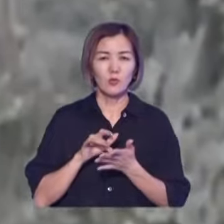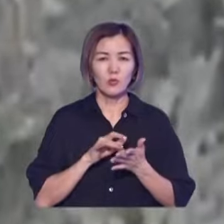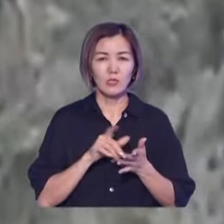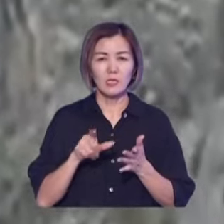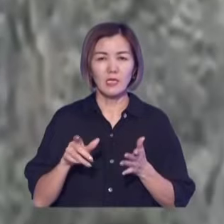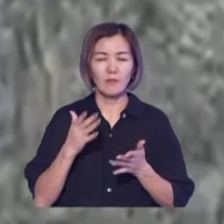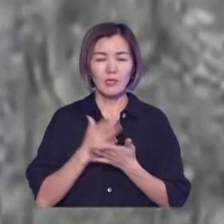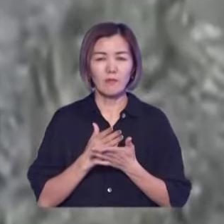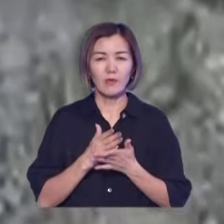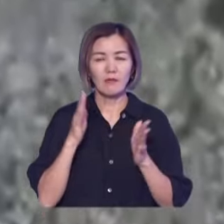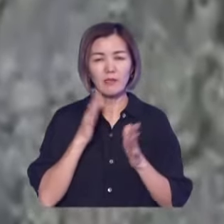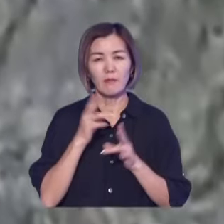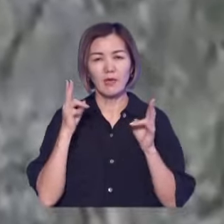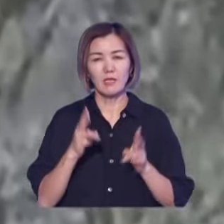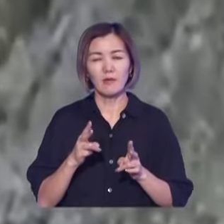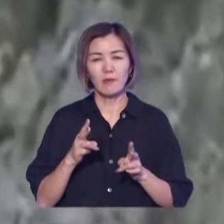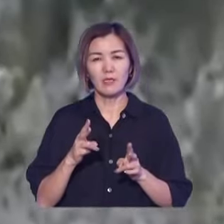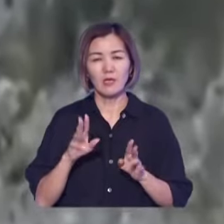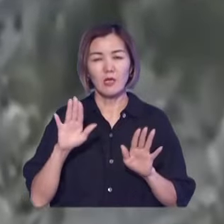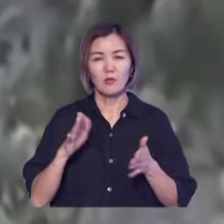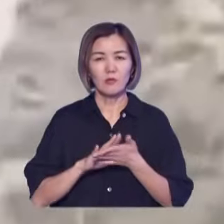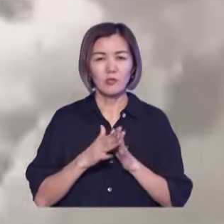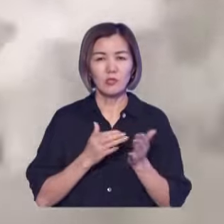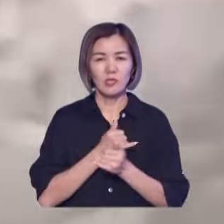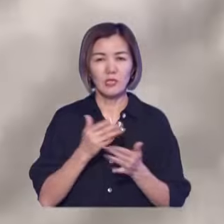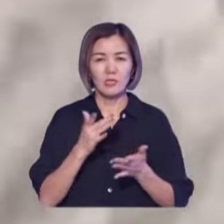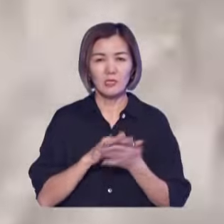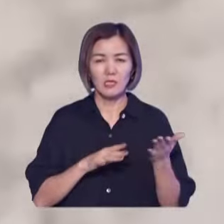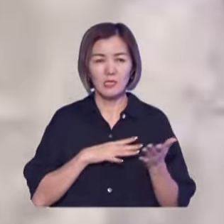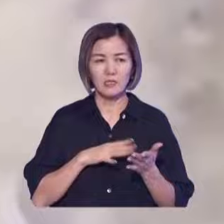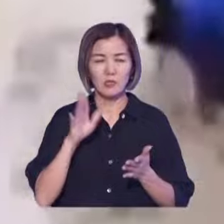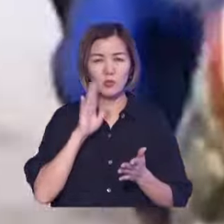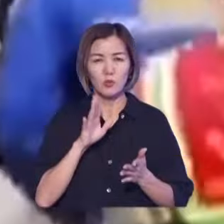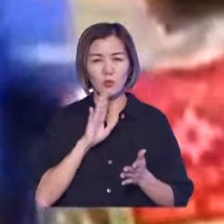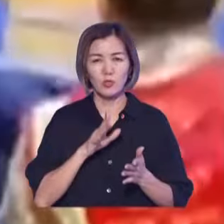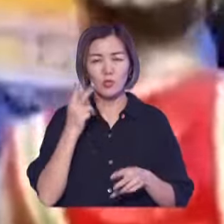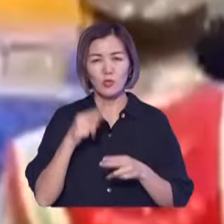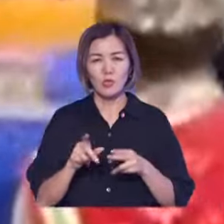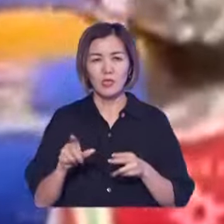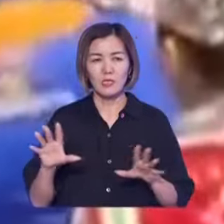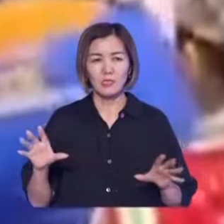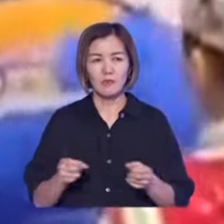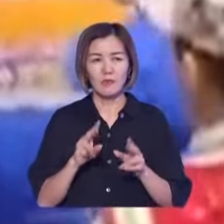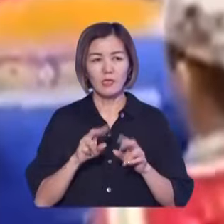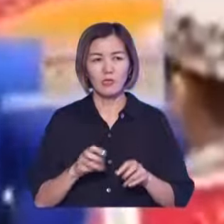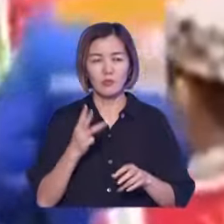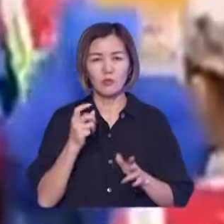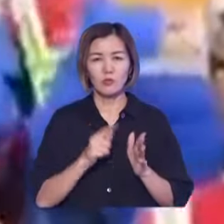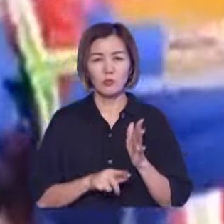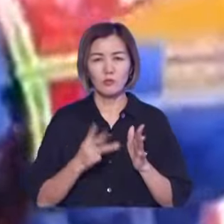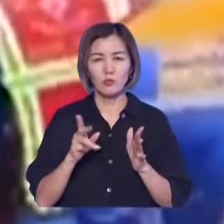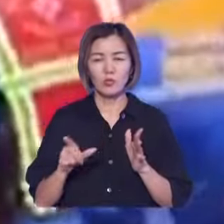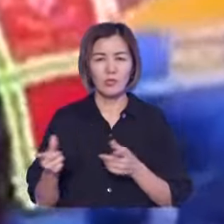бар. Табиғи апат орнында Қырғыз төтенше жағдай қызметкерлері жұмыс істеп жатыр. Селдің салдарынан жоғалған азаматтарды іздестіруге 373